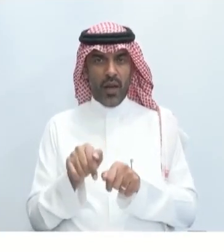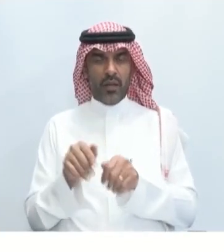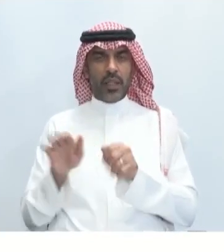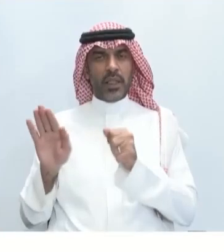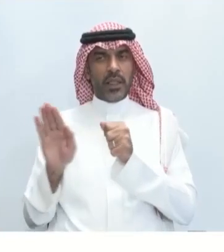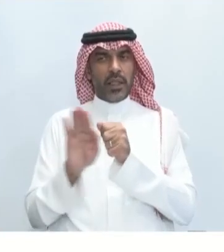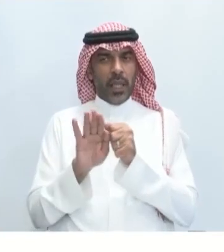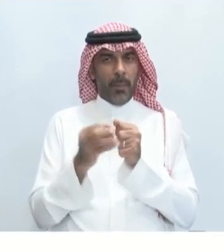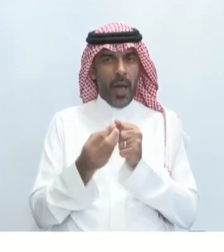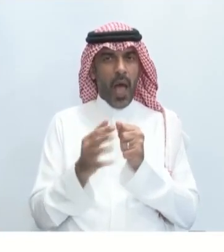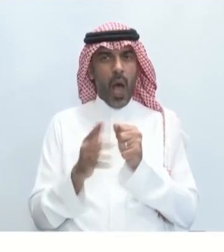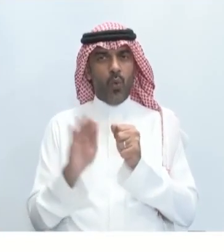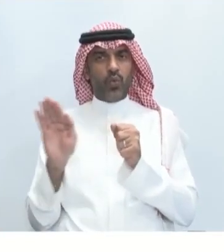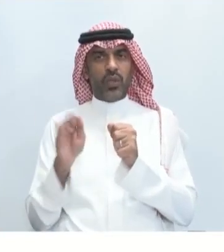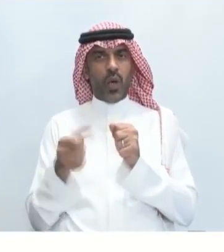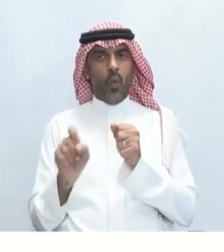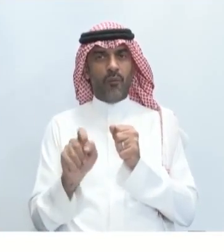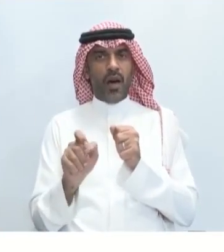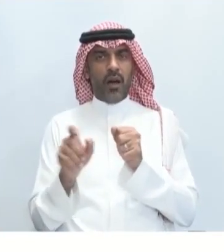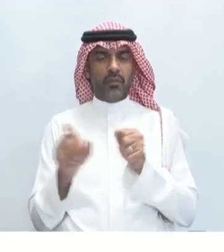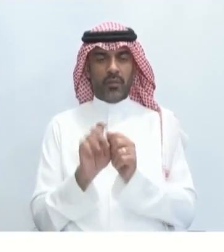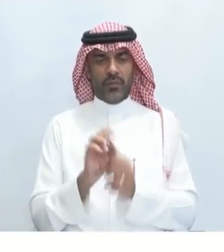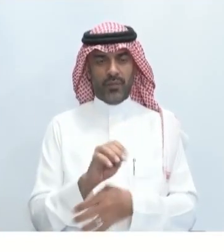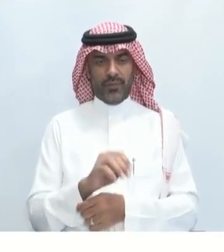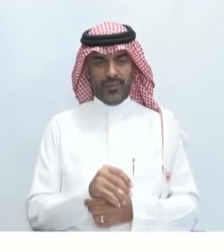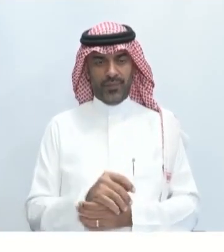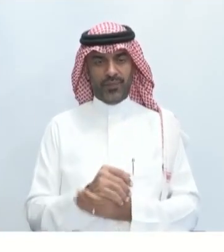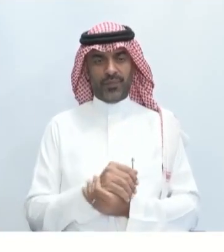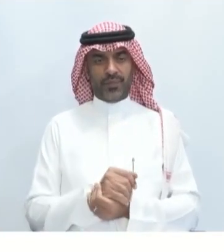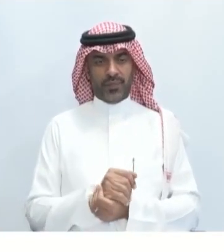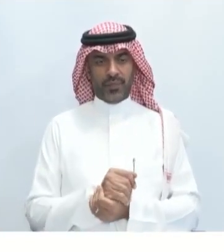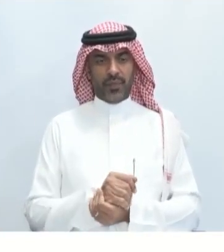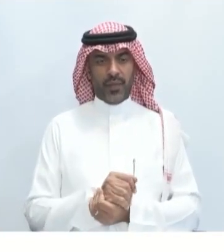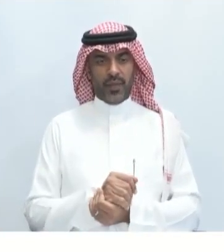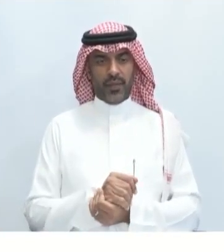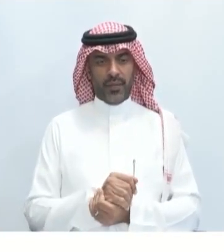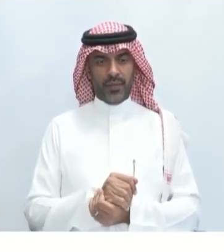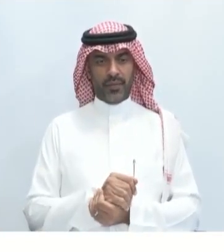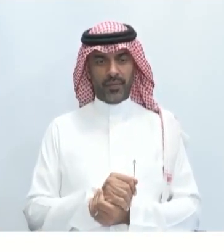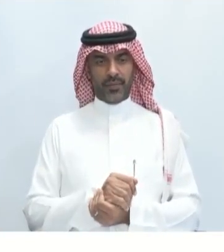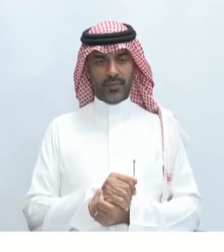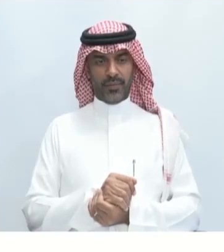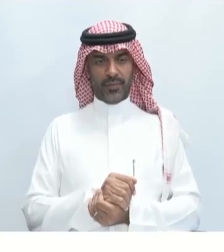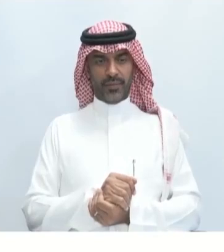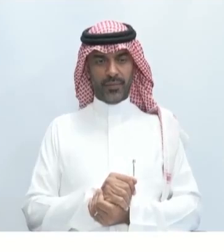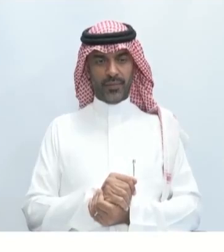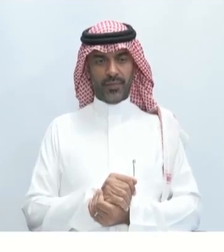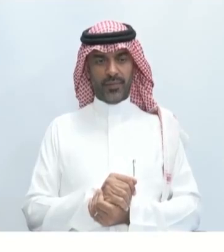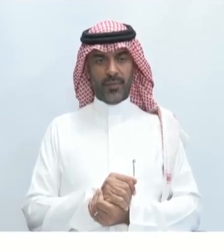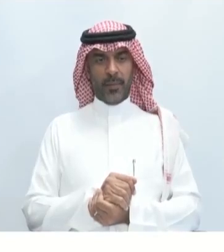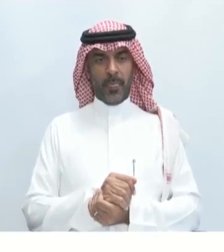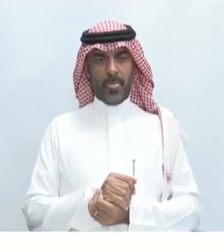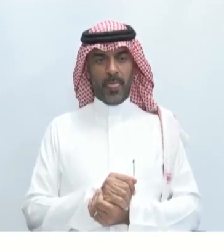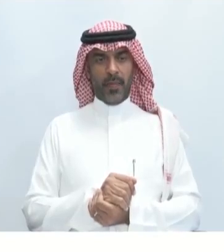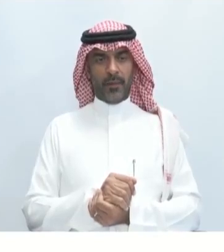مثل ساخرج سوف اخرج لن يخرج اقرا